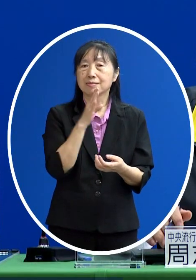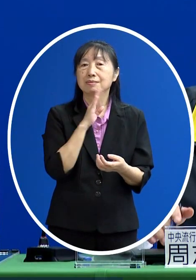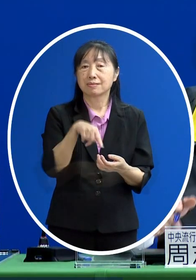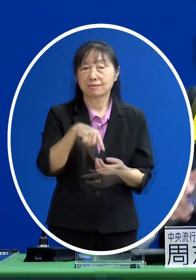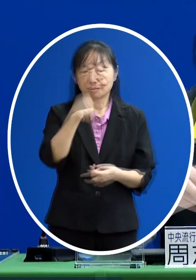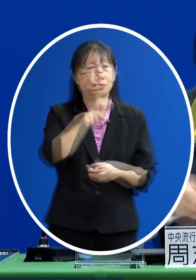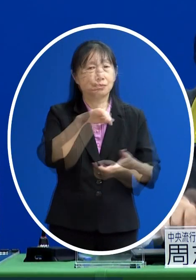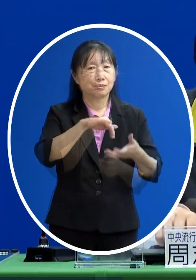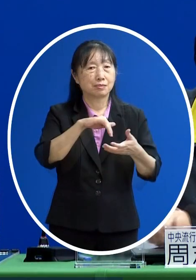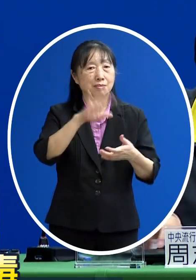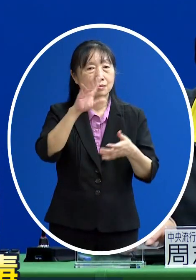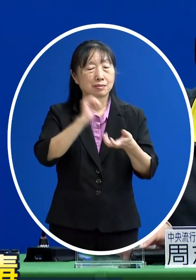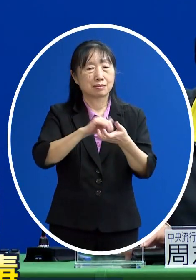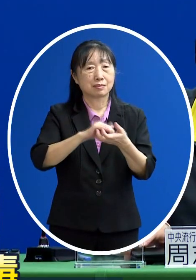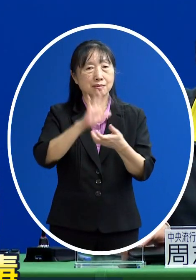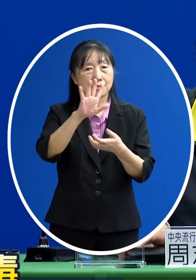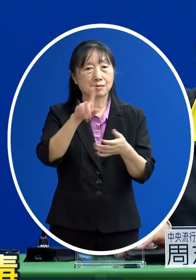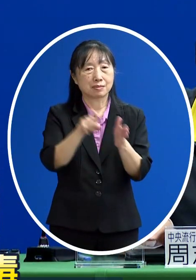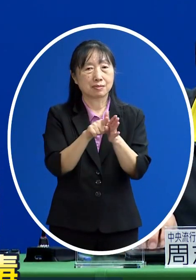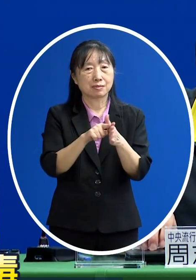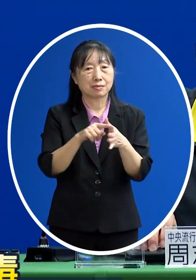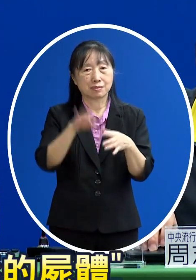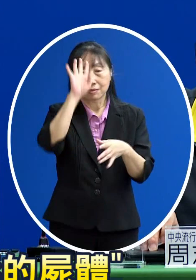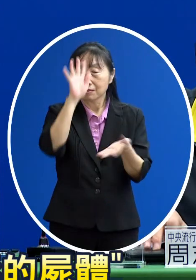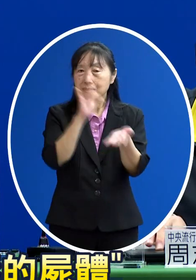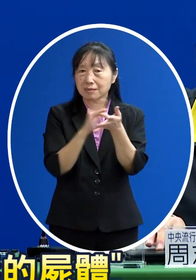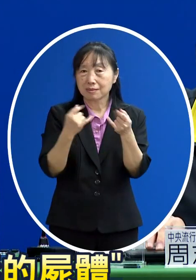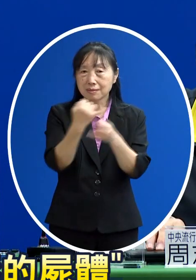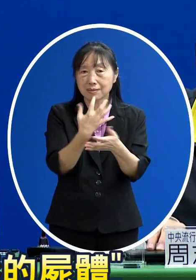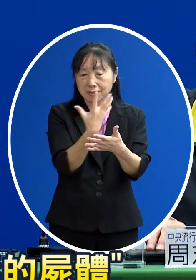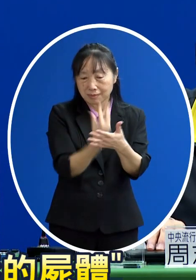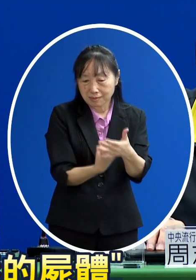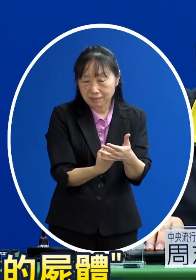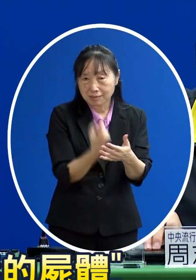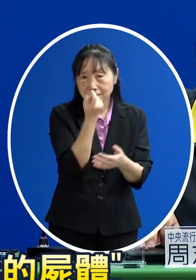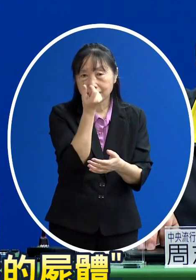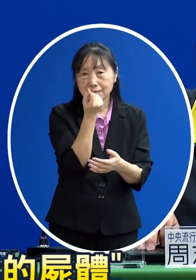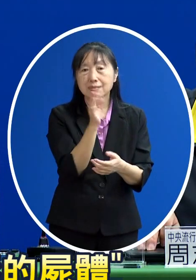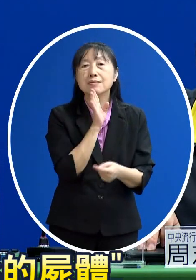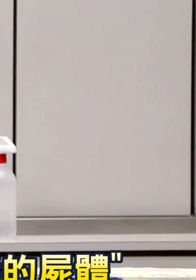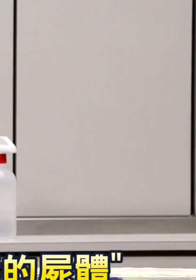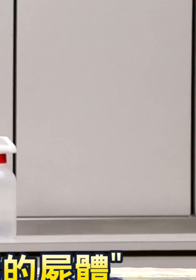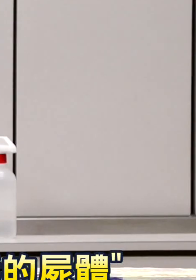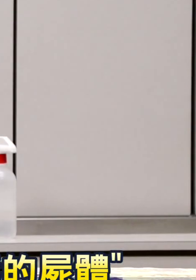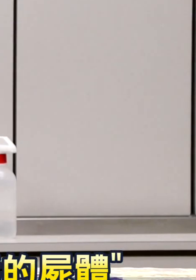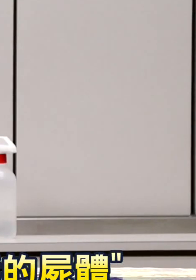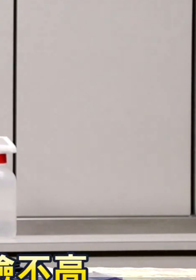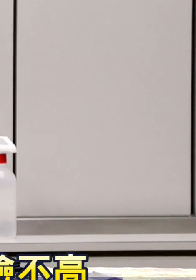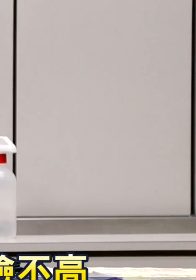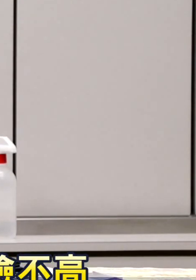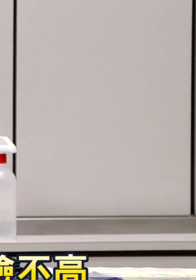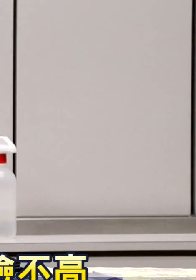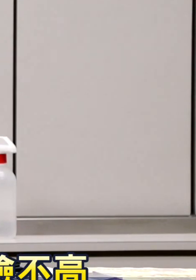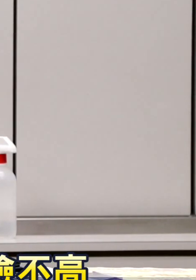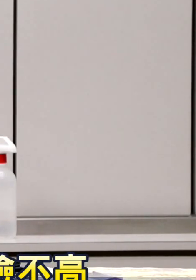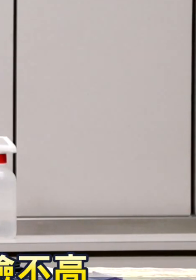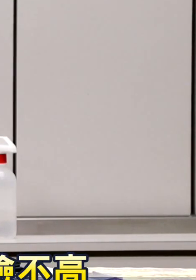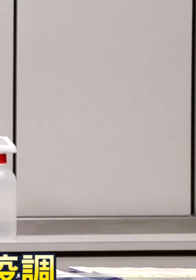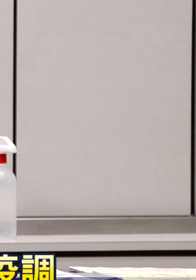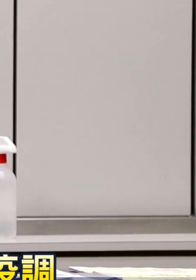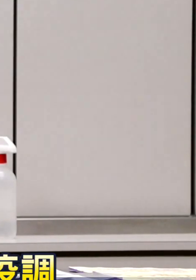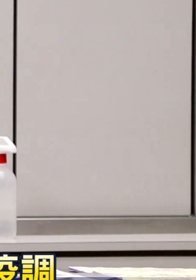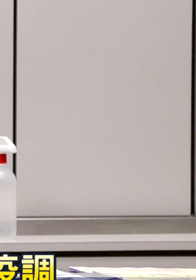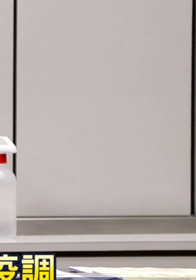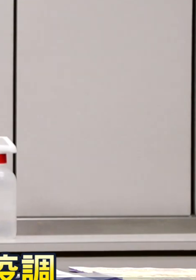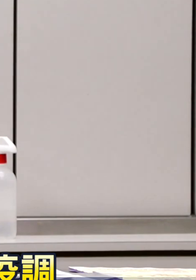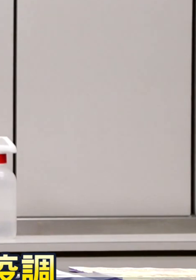曾经感染过可以验得到的病毒，我们一般俗称叫做病毒的尸体， 传播的风险不高，那我们实